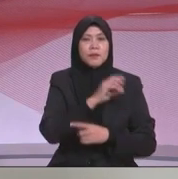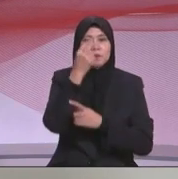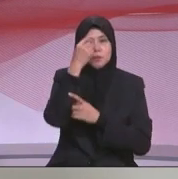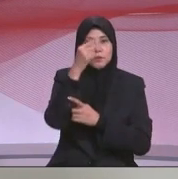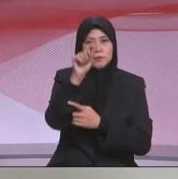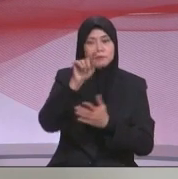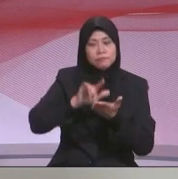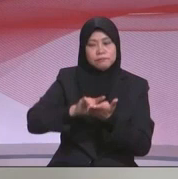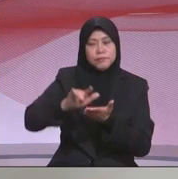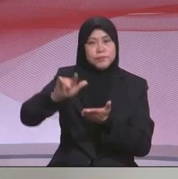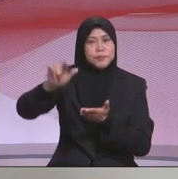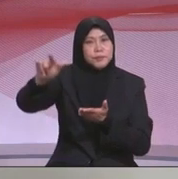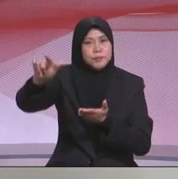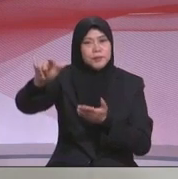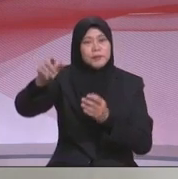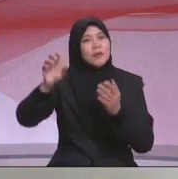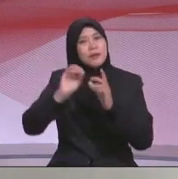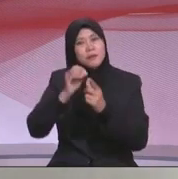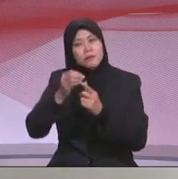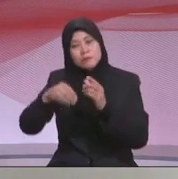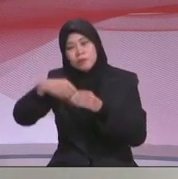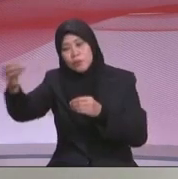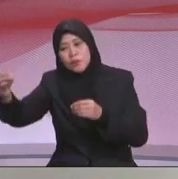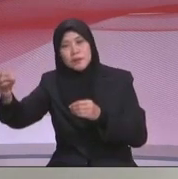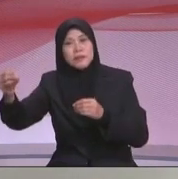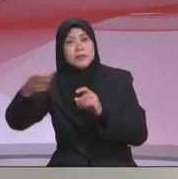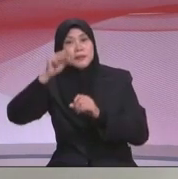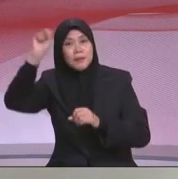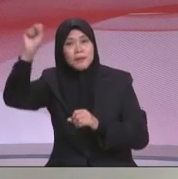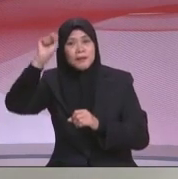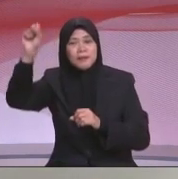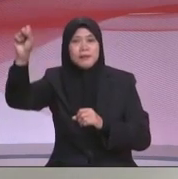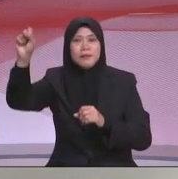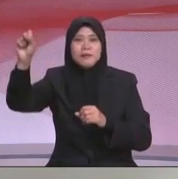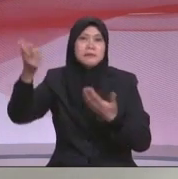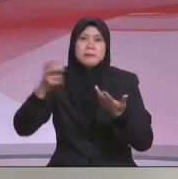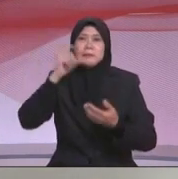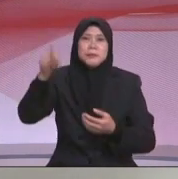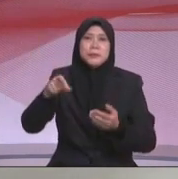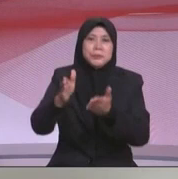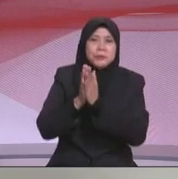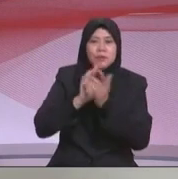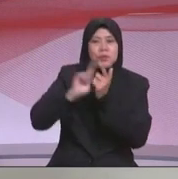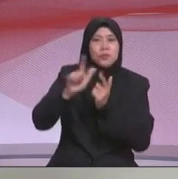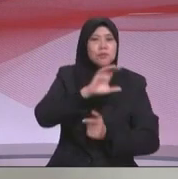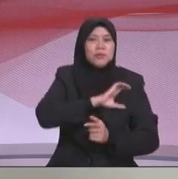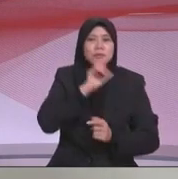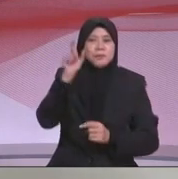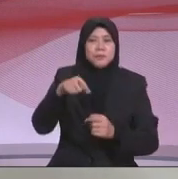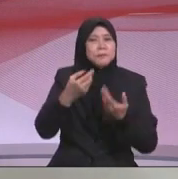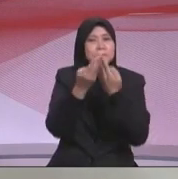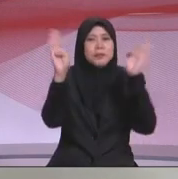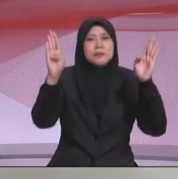pergerakan luar, keluar dari Sabah tidak lagi diperlukan. Jadi bebas untuk